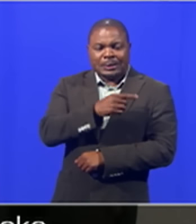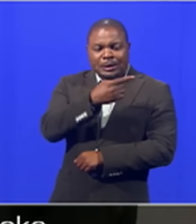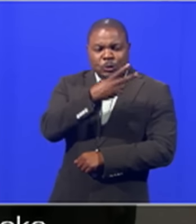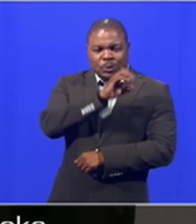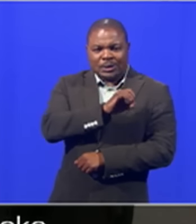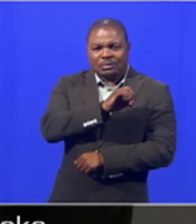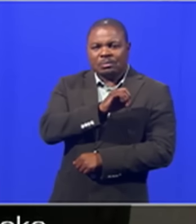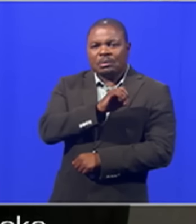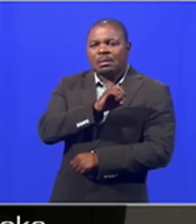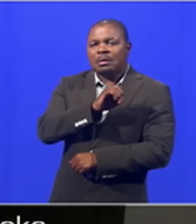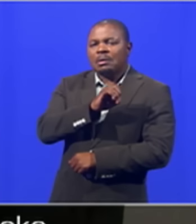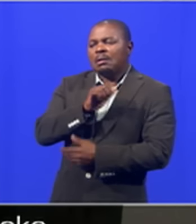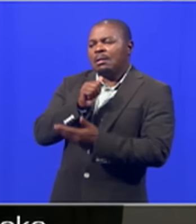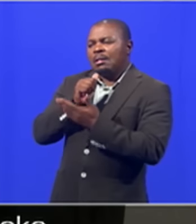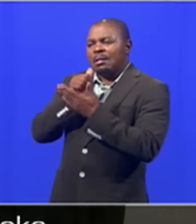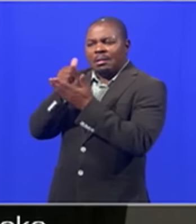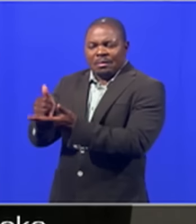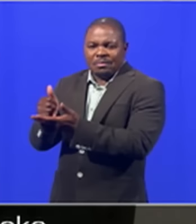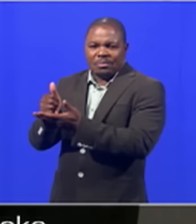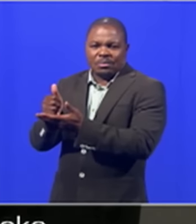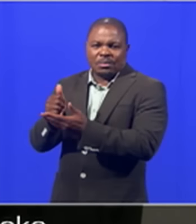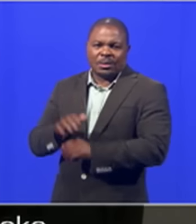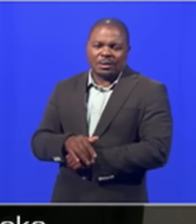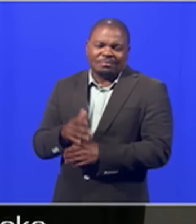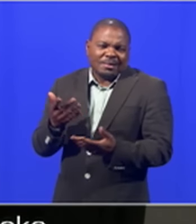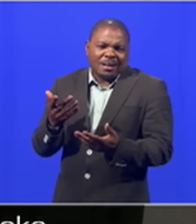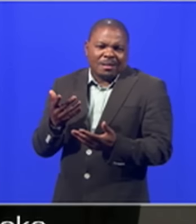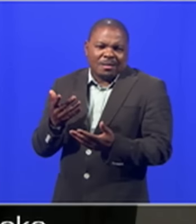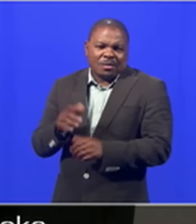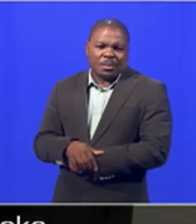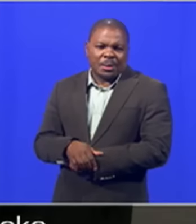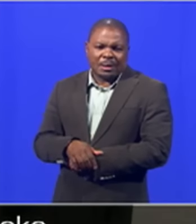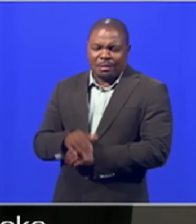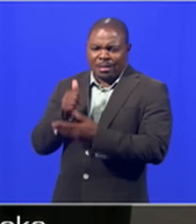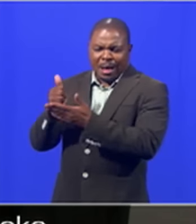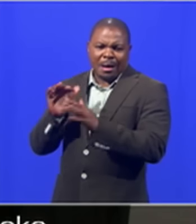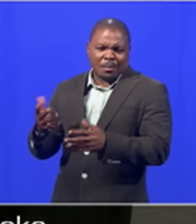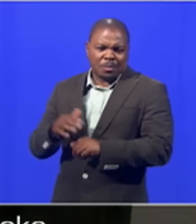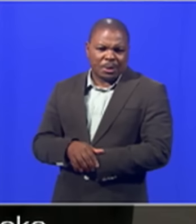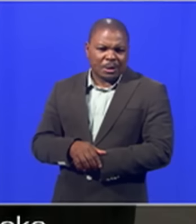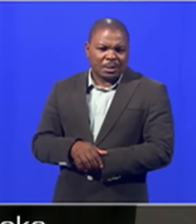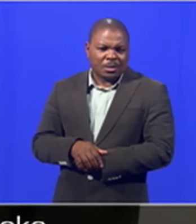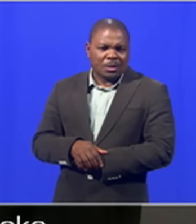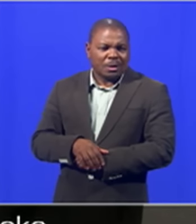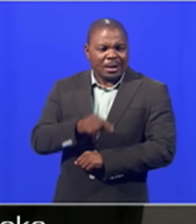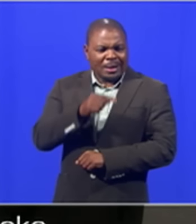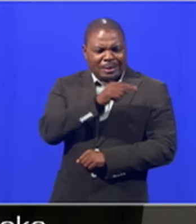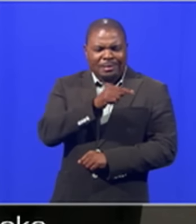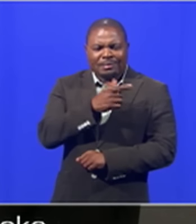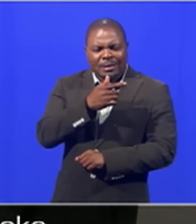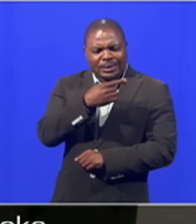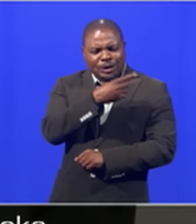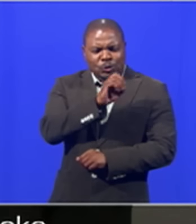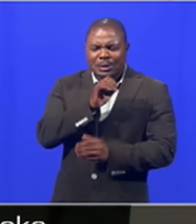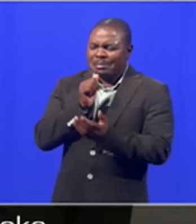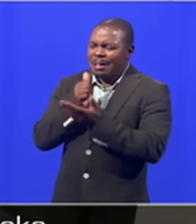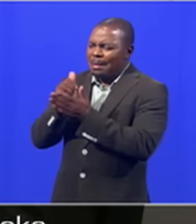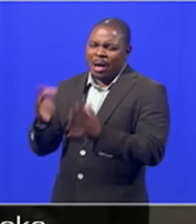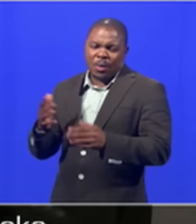tla se benefitang ha re ka dirisa lefoko le re ka dima lefoko la sekgowa ke eng se lo tla se ungwelwang go tswa go kopano kgolo